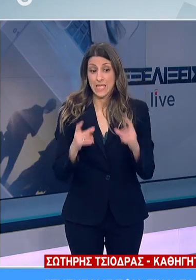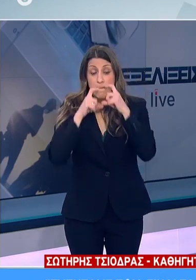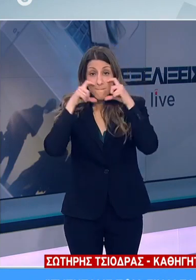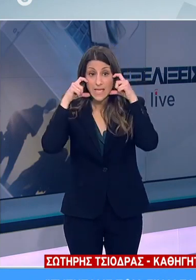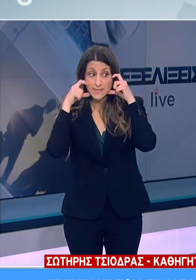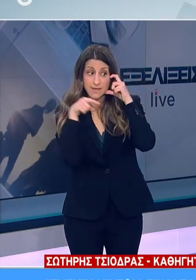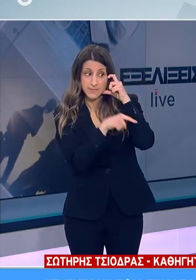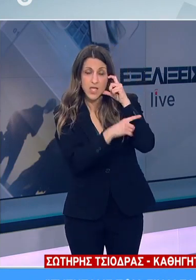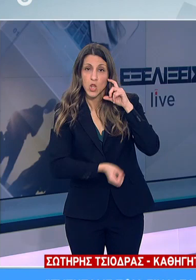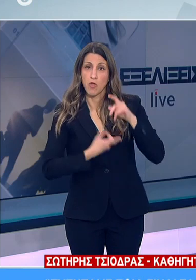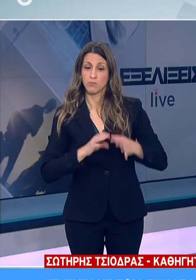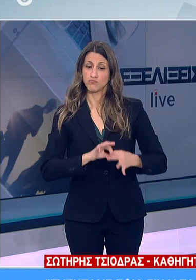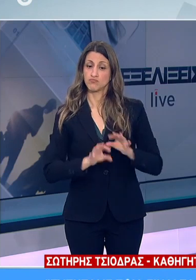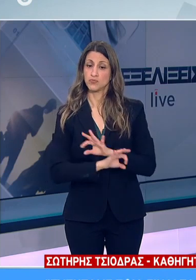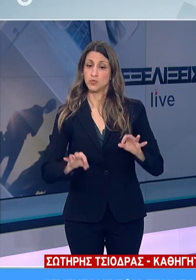οι ψευδέσεις ασφάλειας